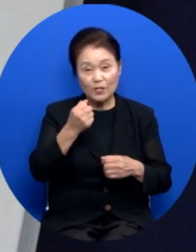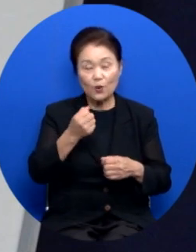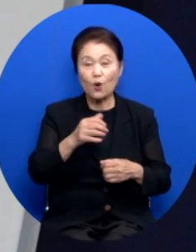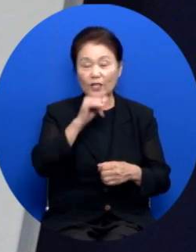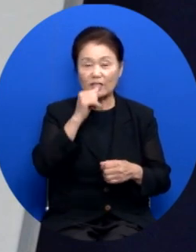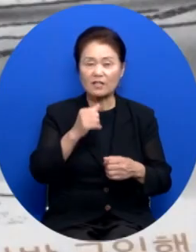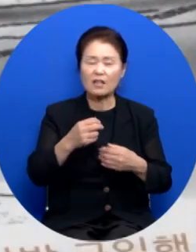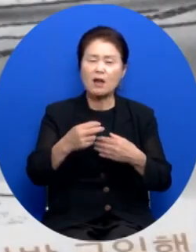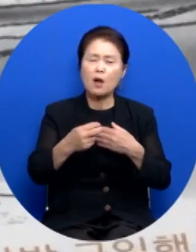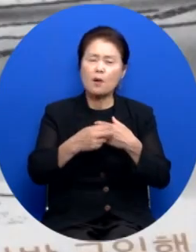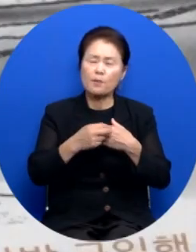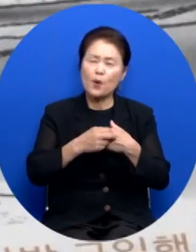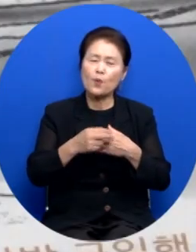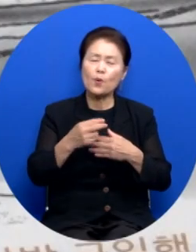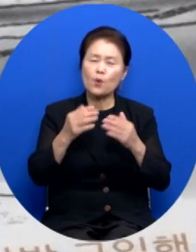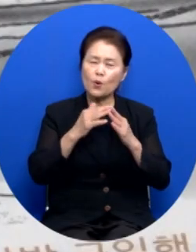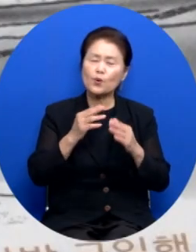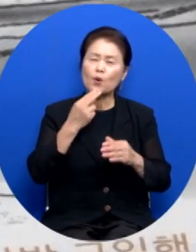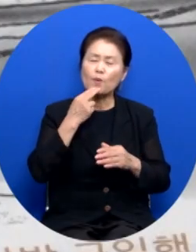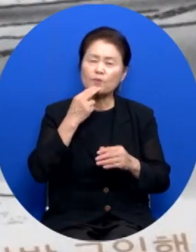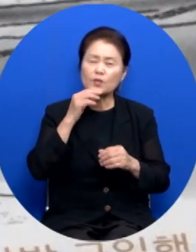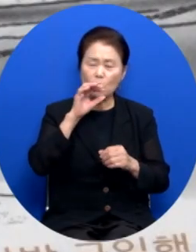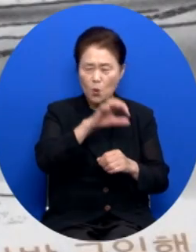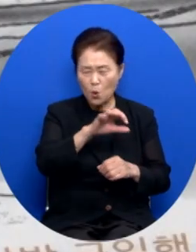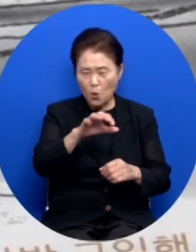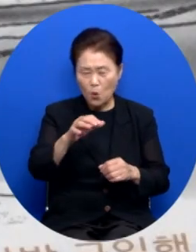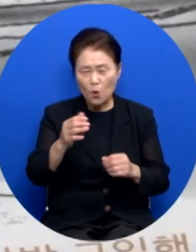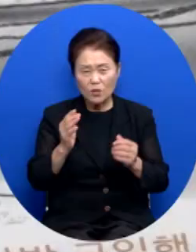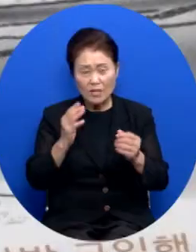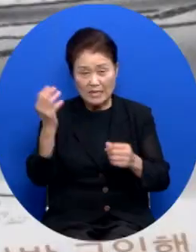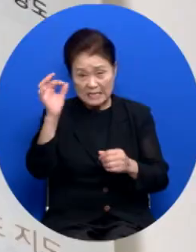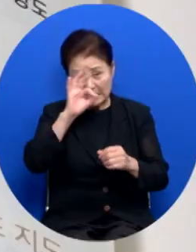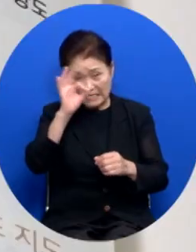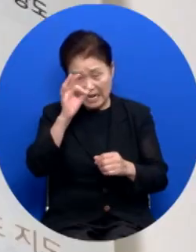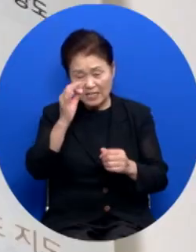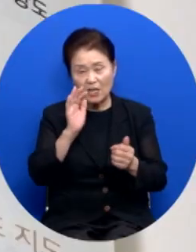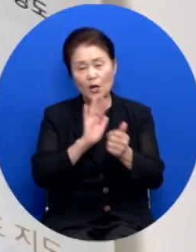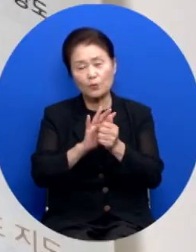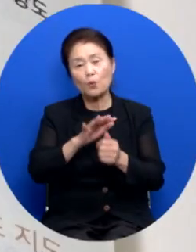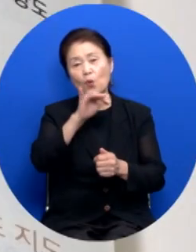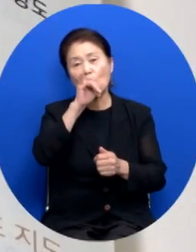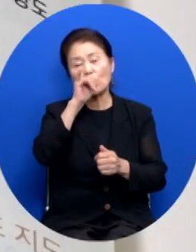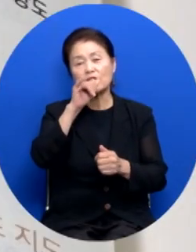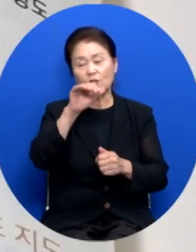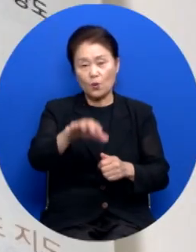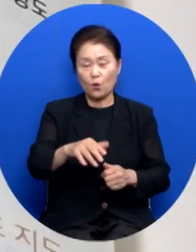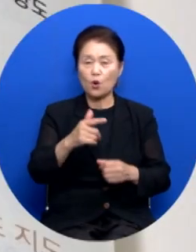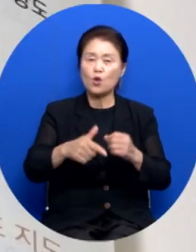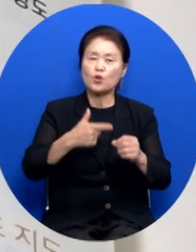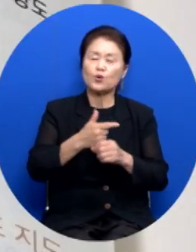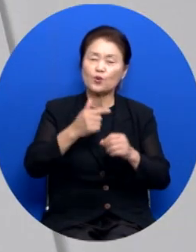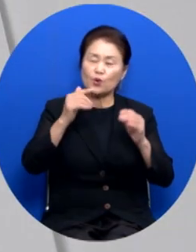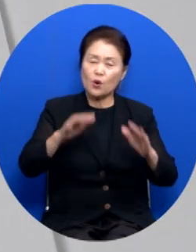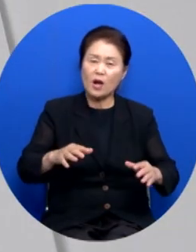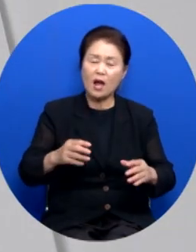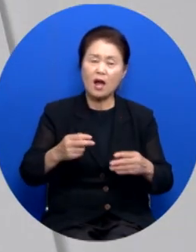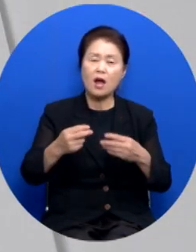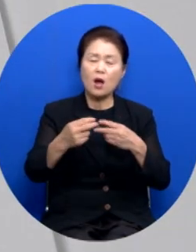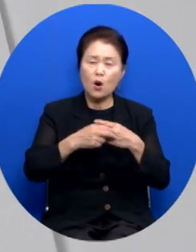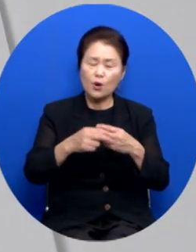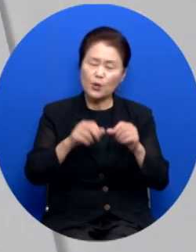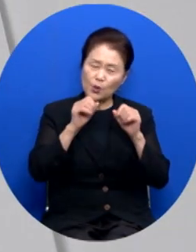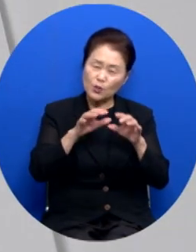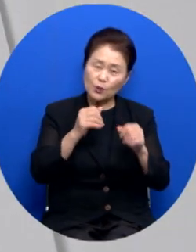낙도행전, 전라남도 완도에 있는 모이촌 섬들을 방문하며 의료선교를 6년째 이어온 탑팀